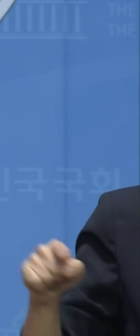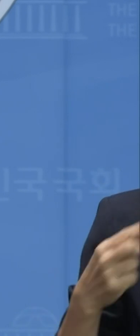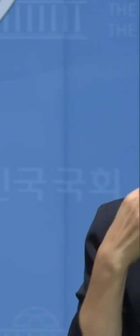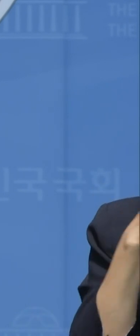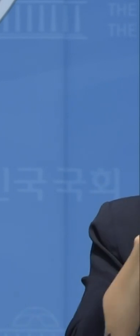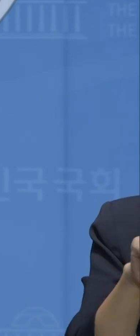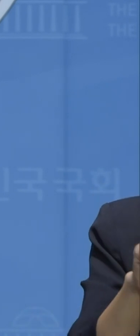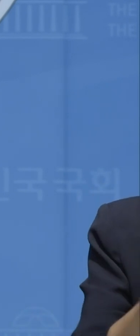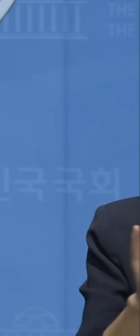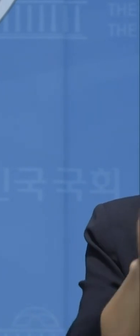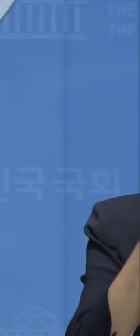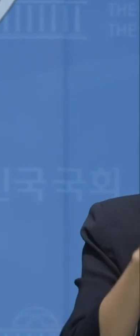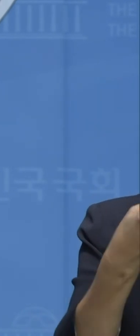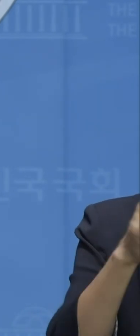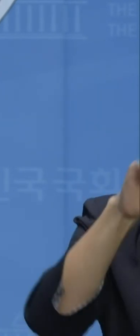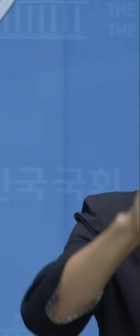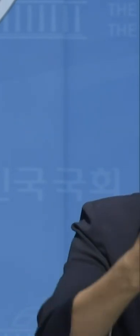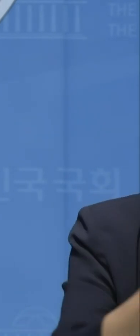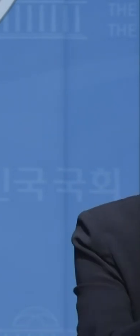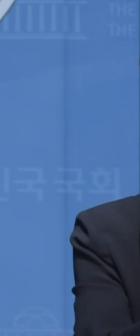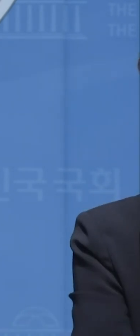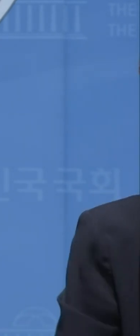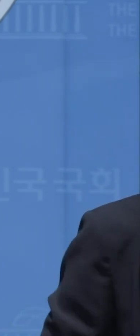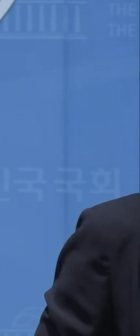정치브로커 태균 씨가